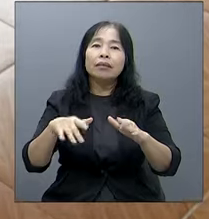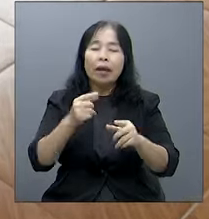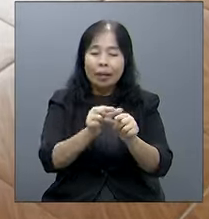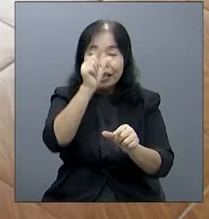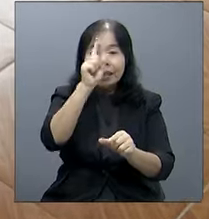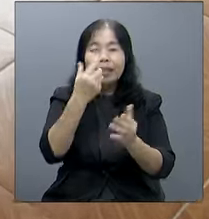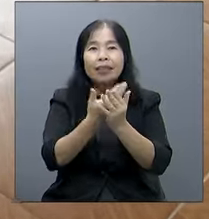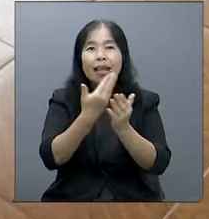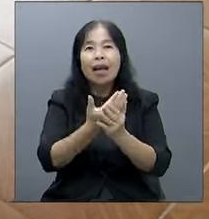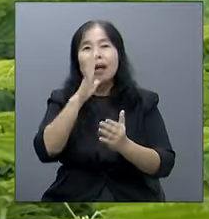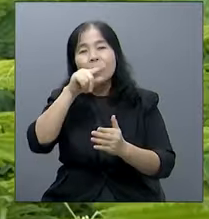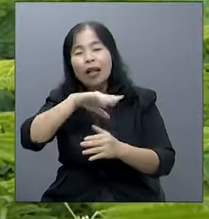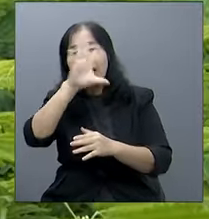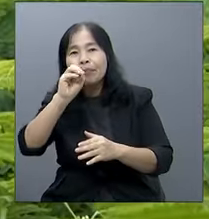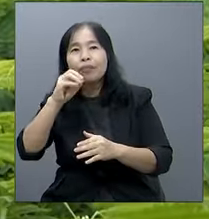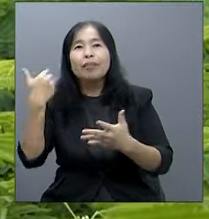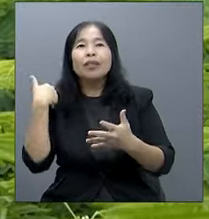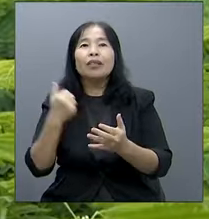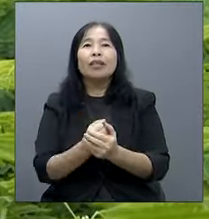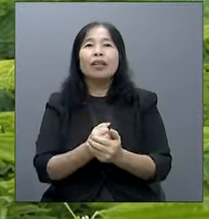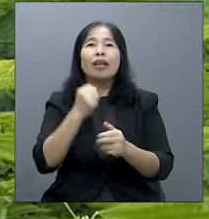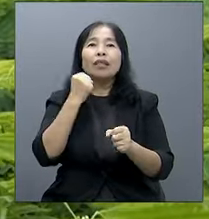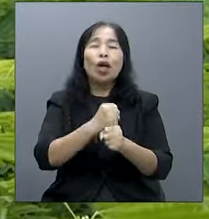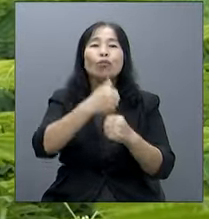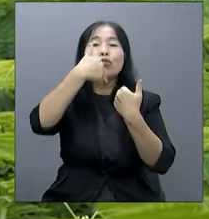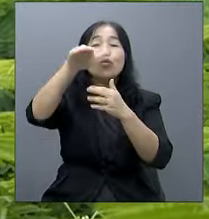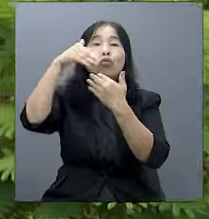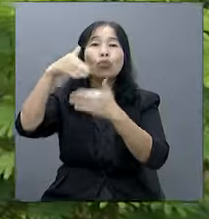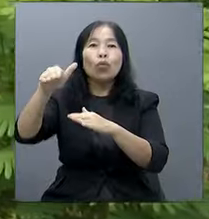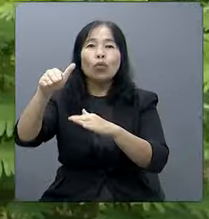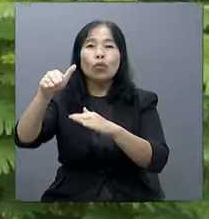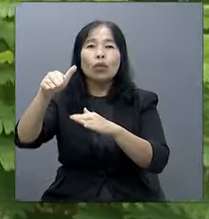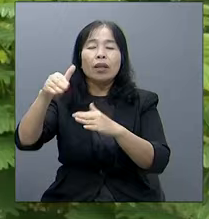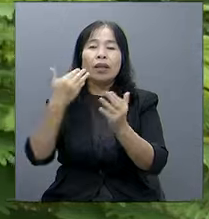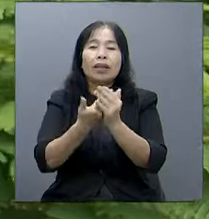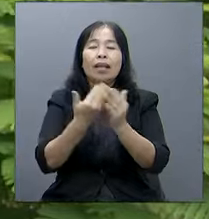สงก็สวนเลย ถสรงทั้งry Few eight ก็ระค Sachenอย่างเbringen